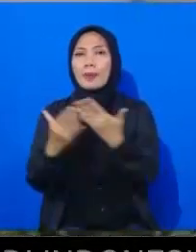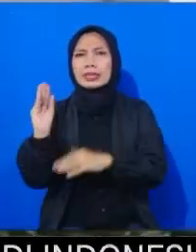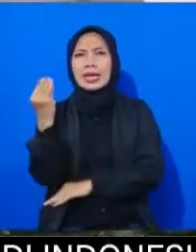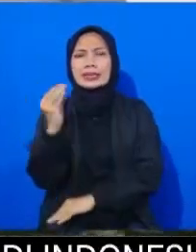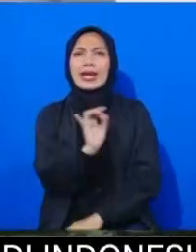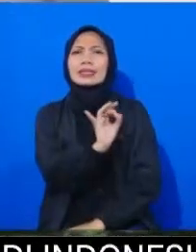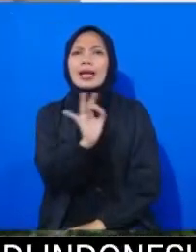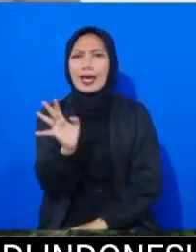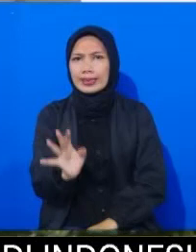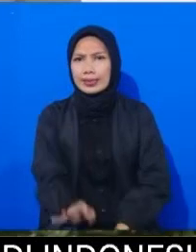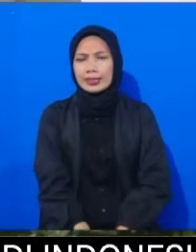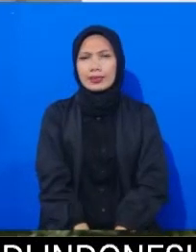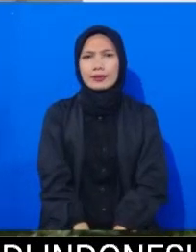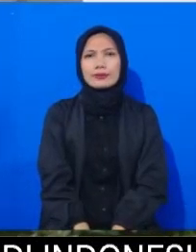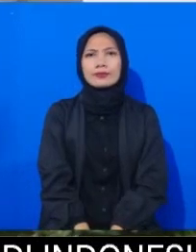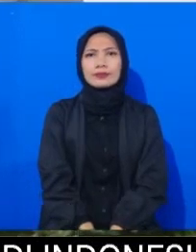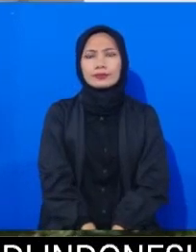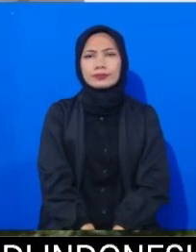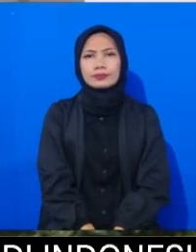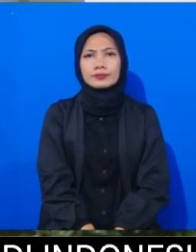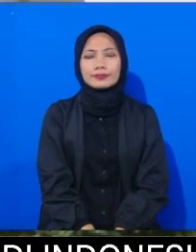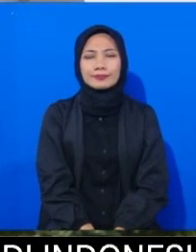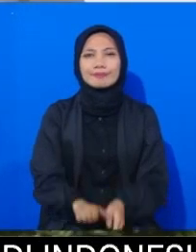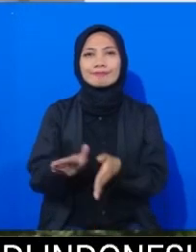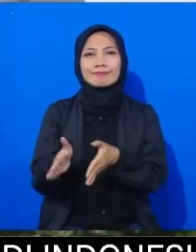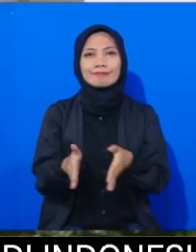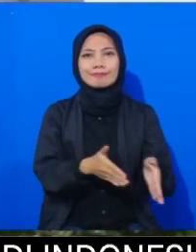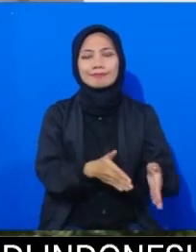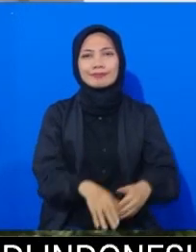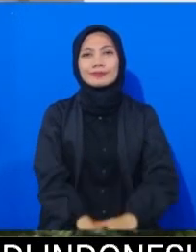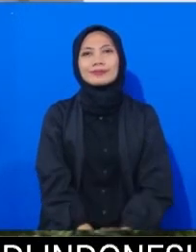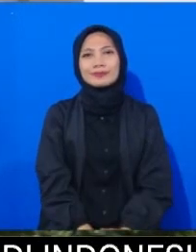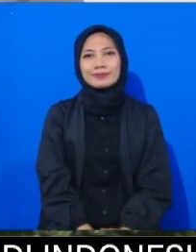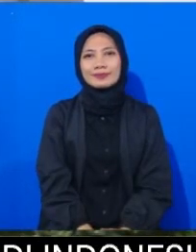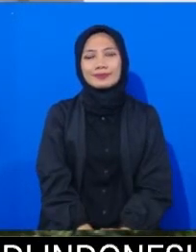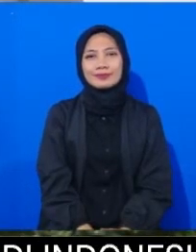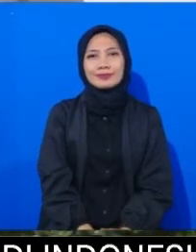membutuhkan hunian dan mampu berkomitmen. Tim Liputan CNN Indonesia, Jakarta.